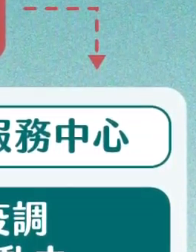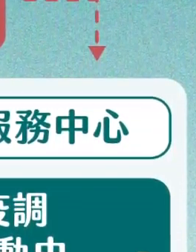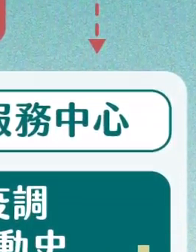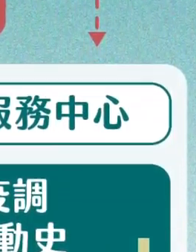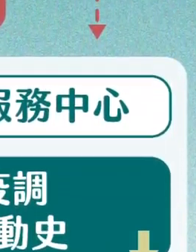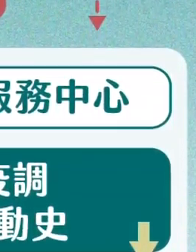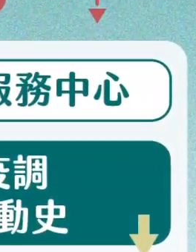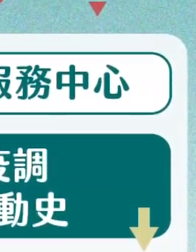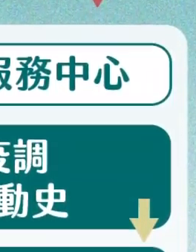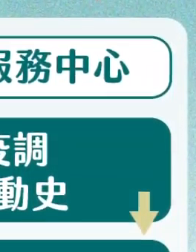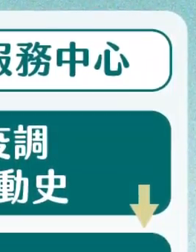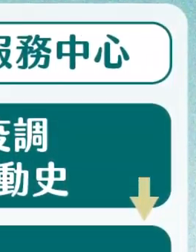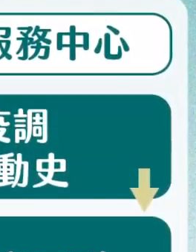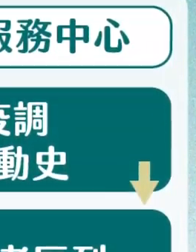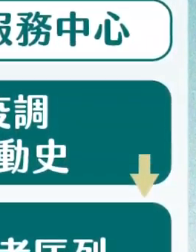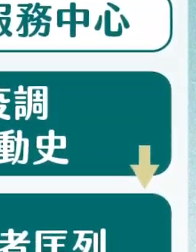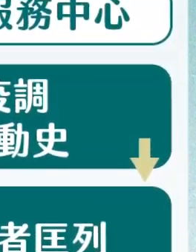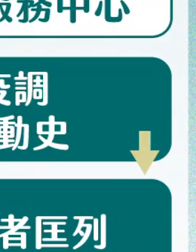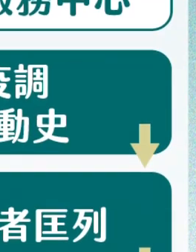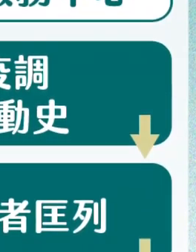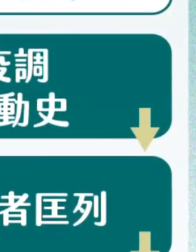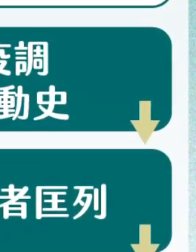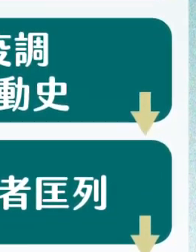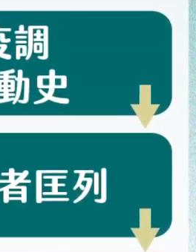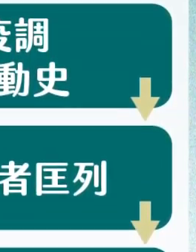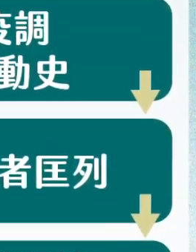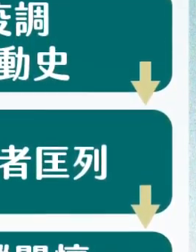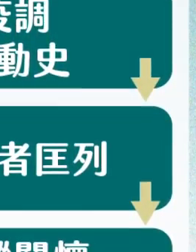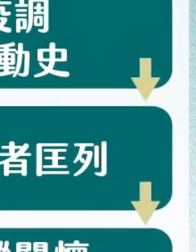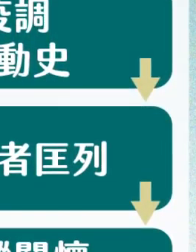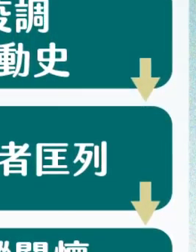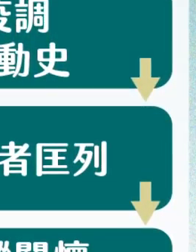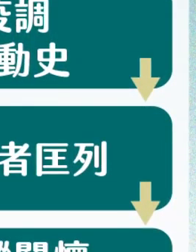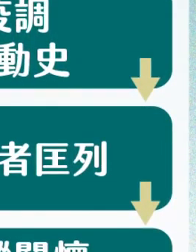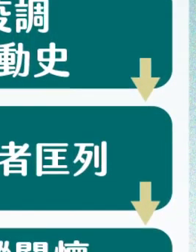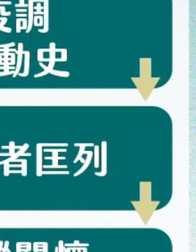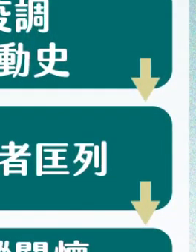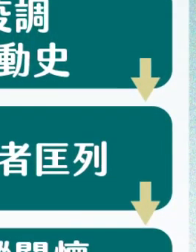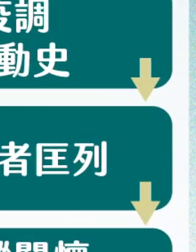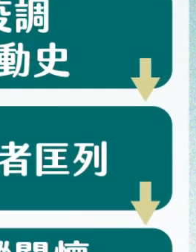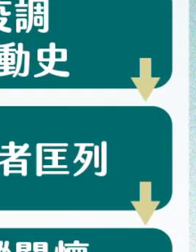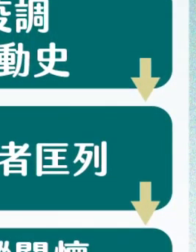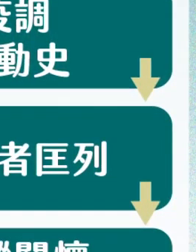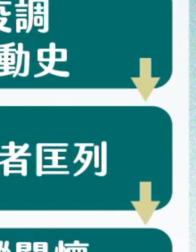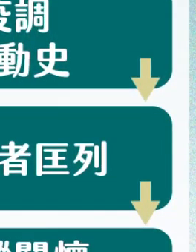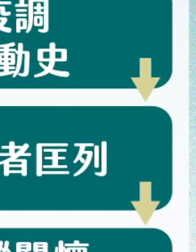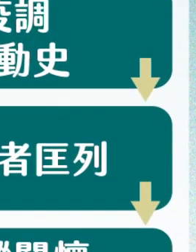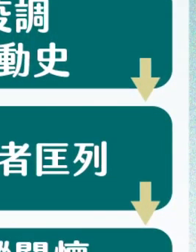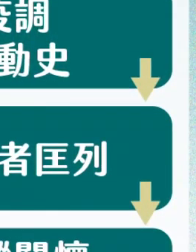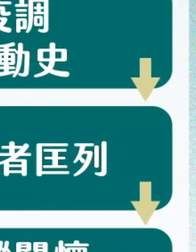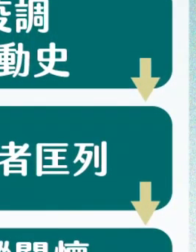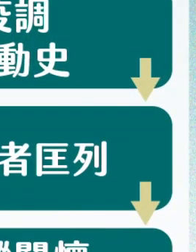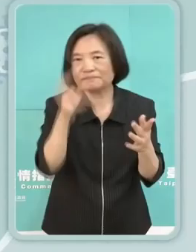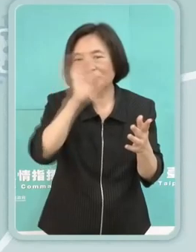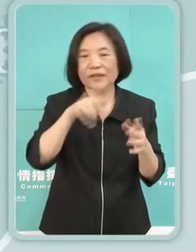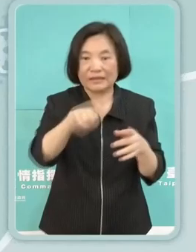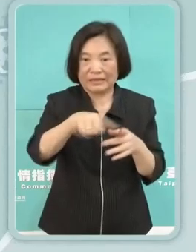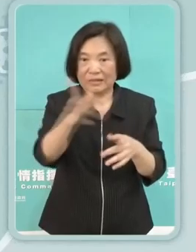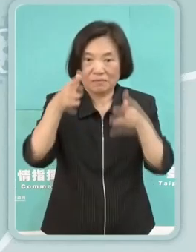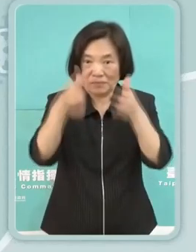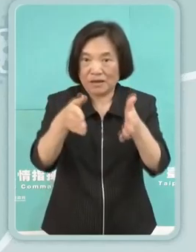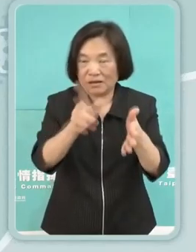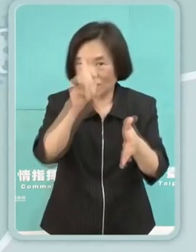载确诊个案，而且我们自己也可以主动上去捞个案。但是这个法传系统有一个非常重要的限制，就是